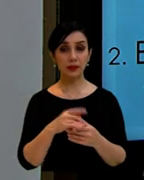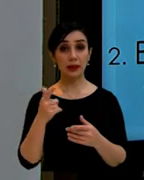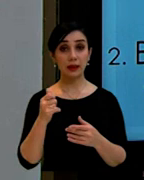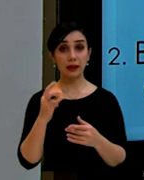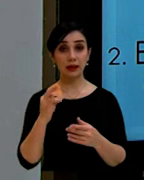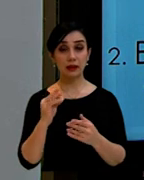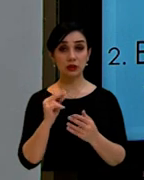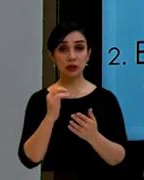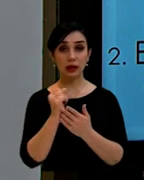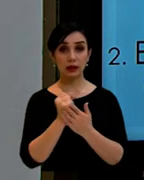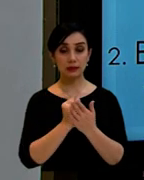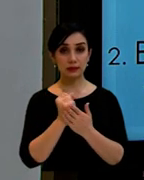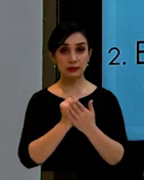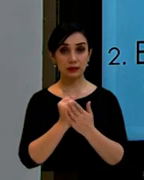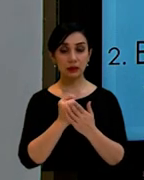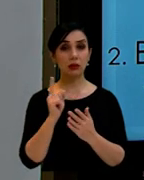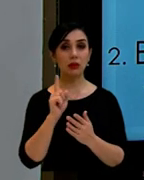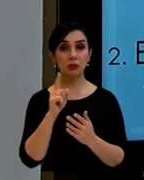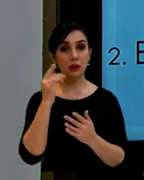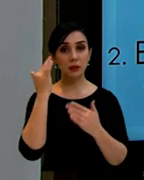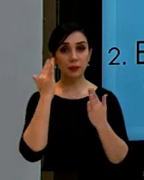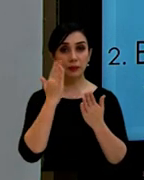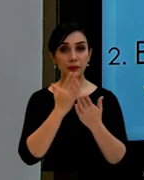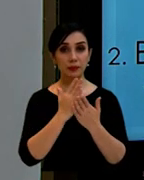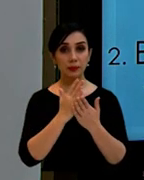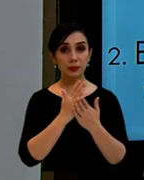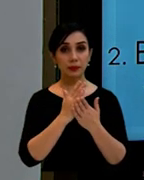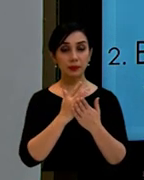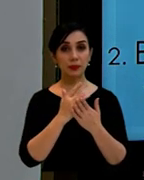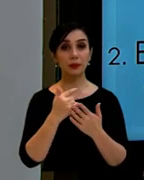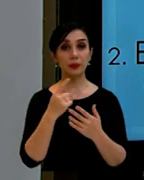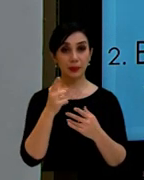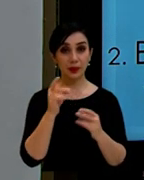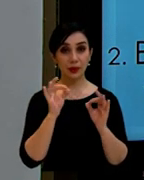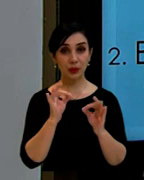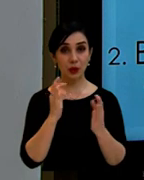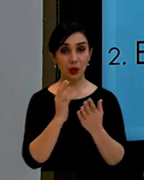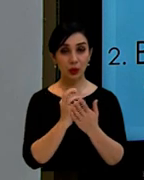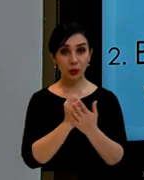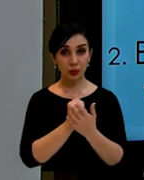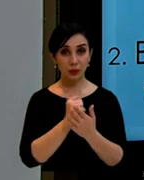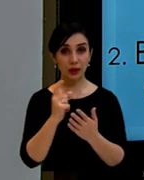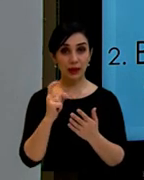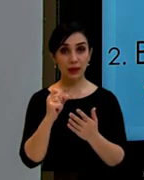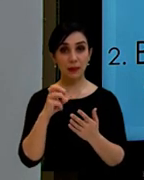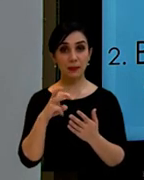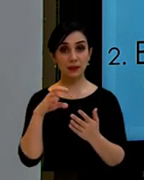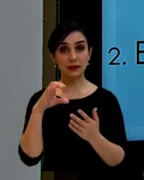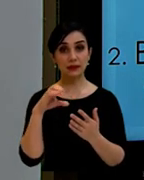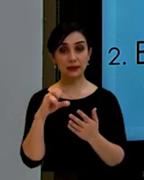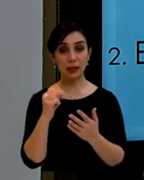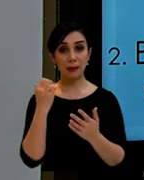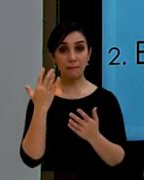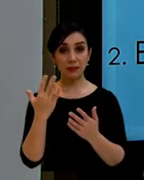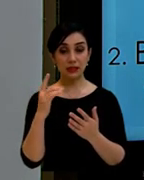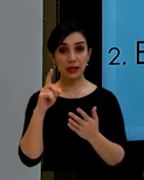Ganj xazina. Shoir nimani nazarda tutdi? Menimcha to'g'ri topdingiz, Xamsa asarini nazarda tutdi. 5